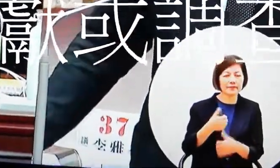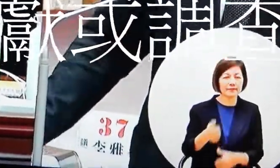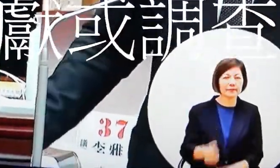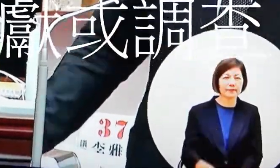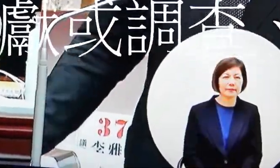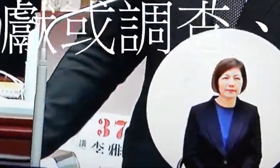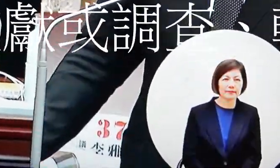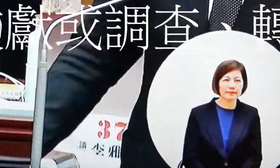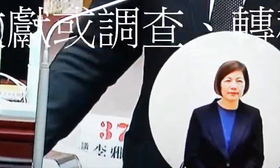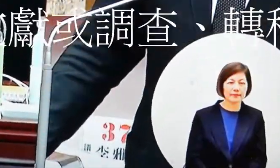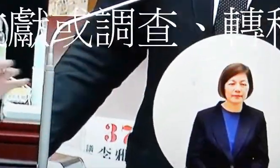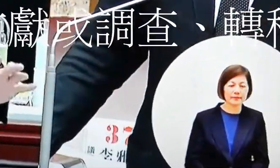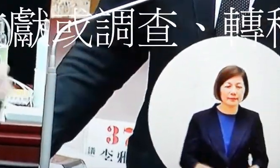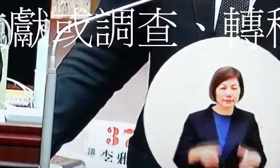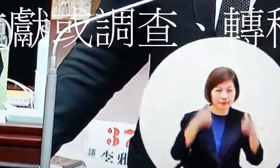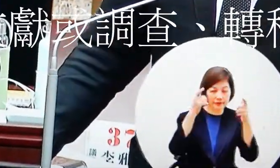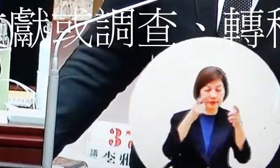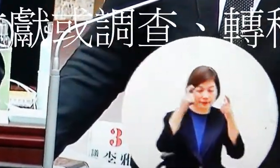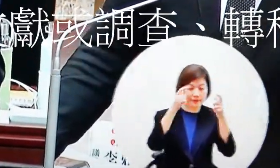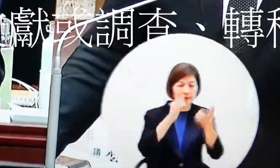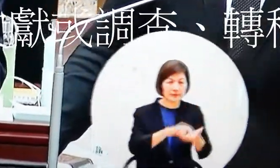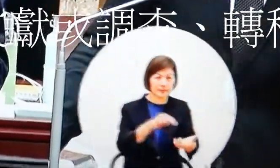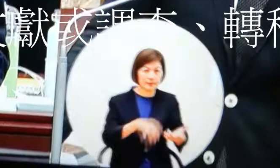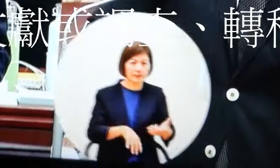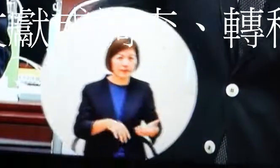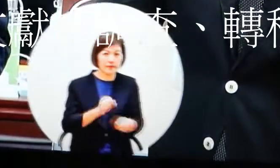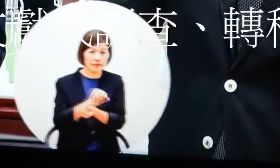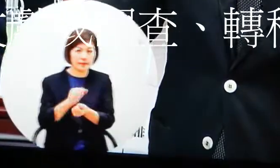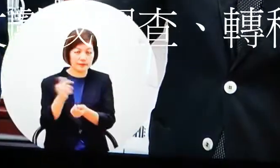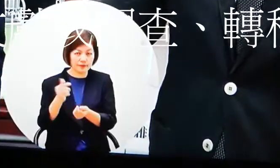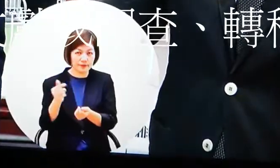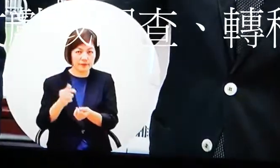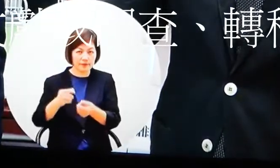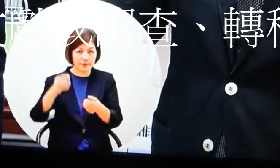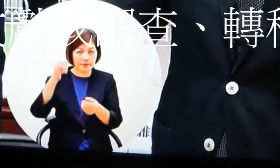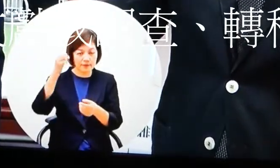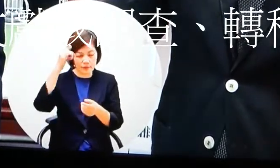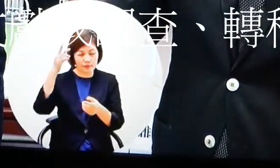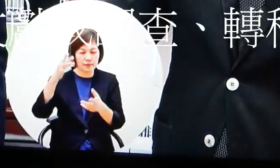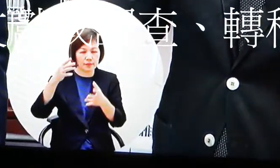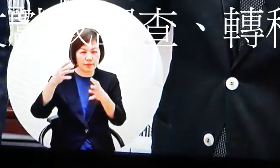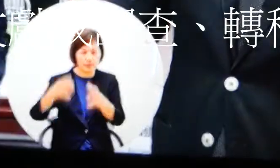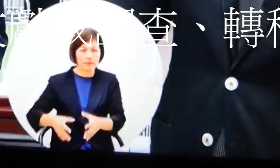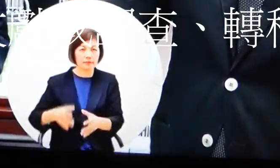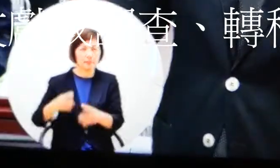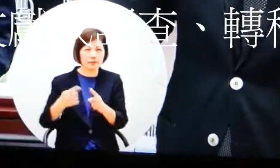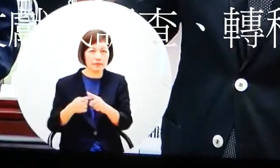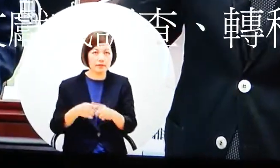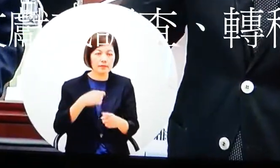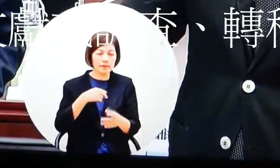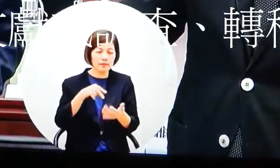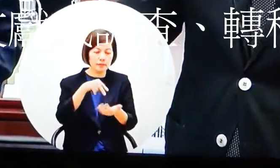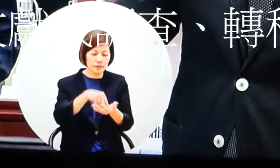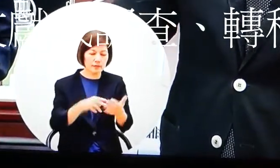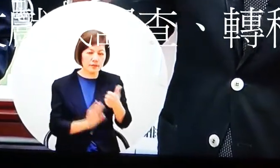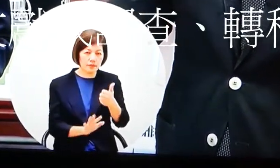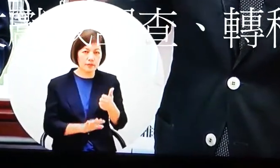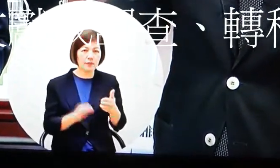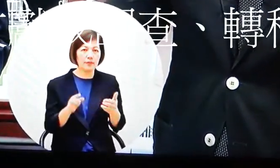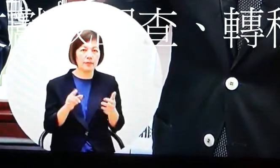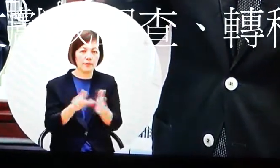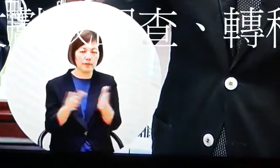的创办人是杜聪明博士，这个教育部已经做过厘清跟说明，我在担任立委的时